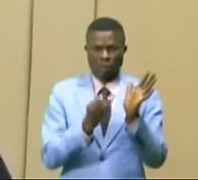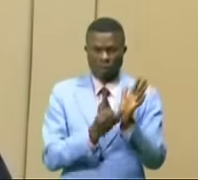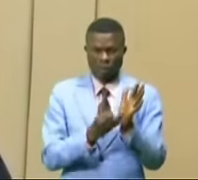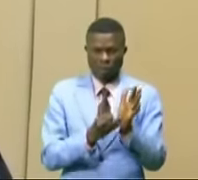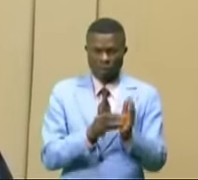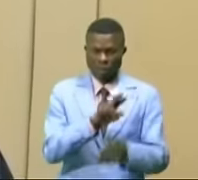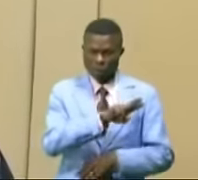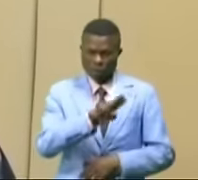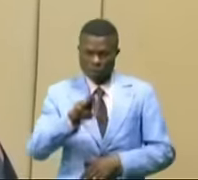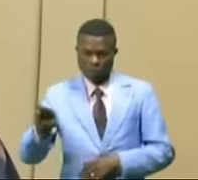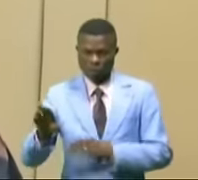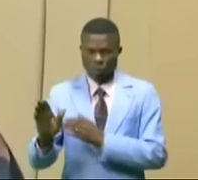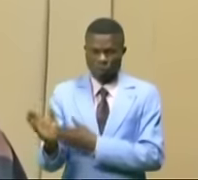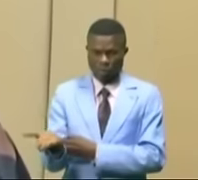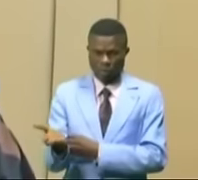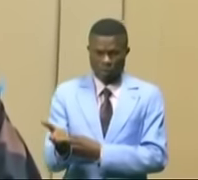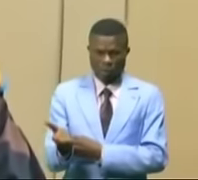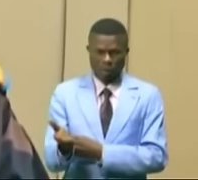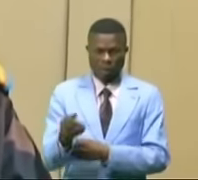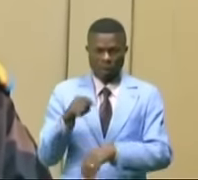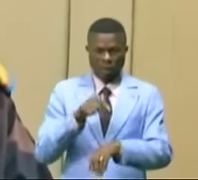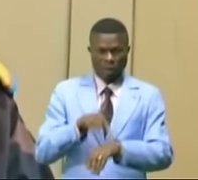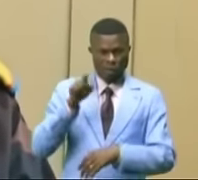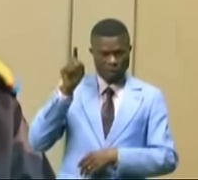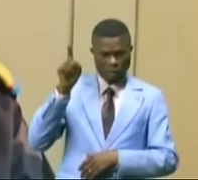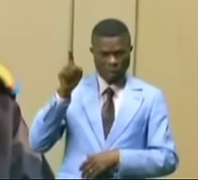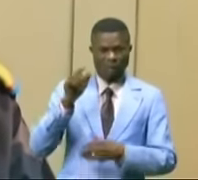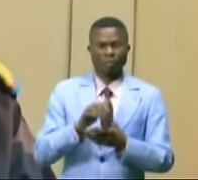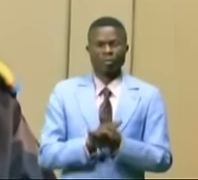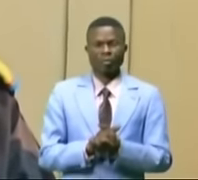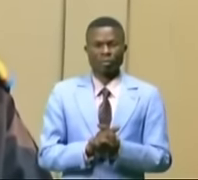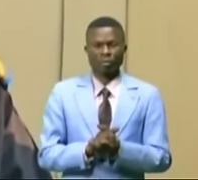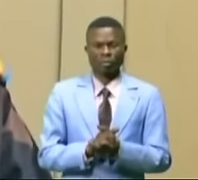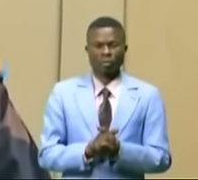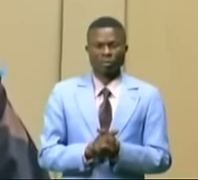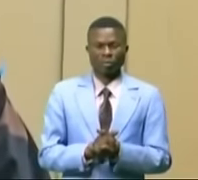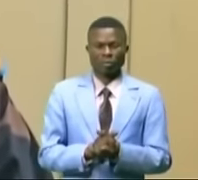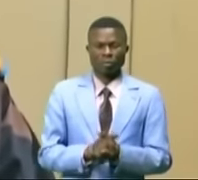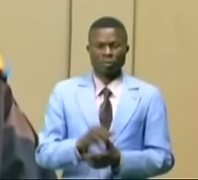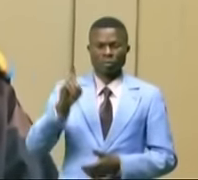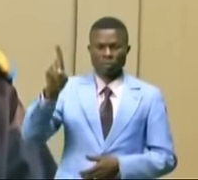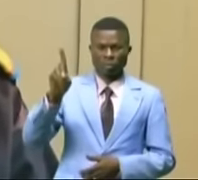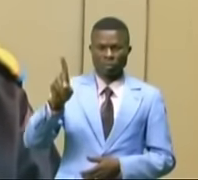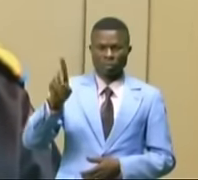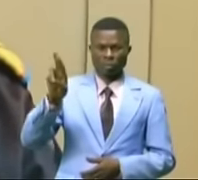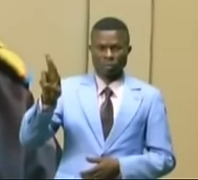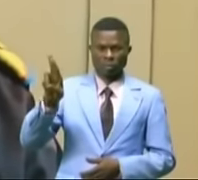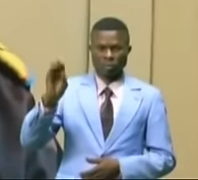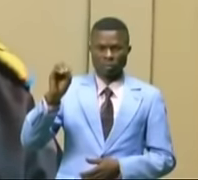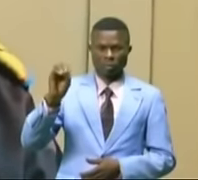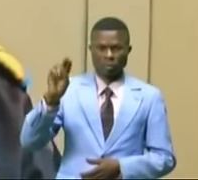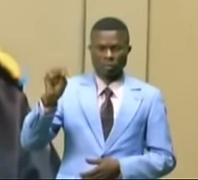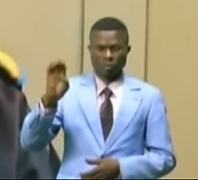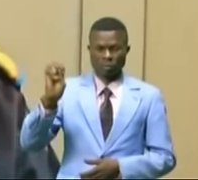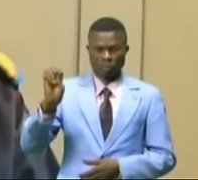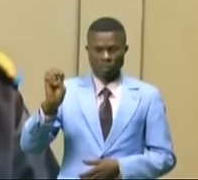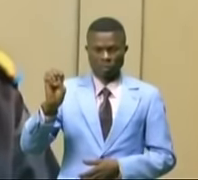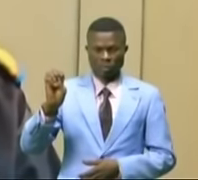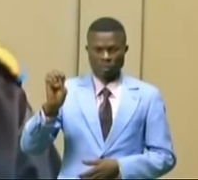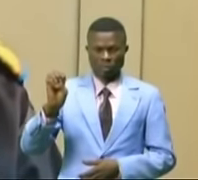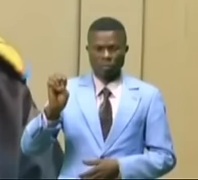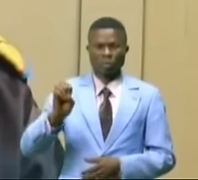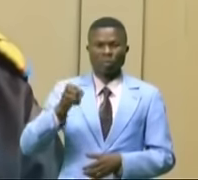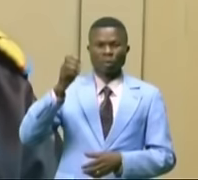du matin, heure locale, les drones d'attaque de l'armée